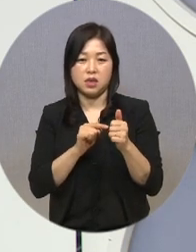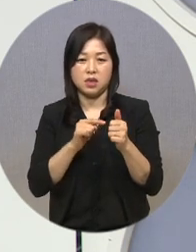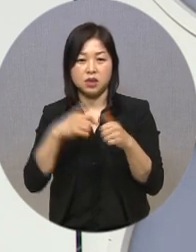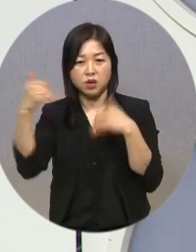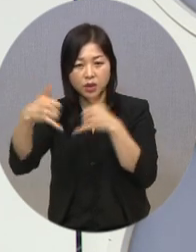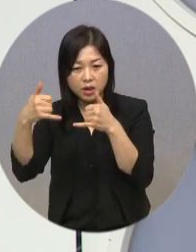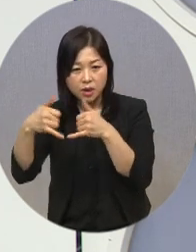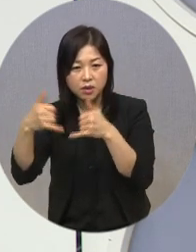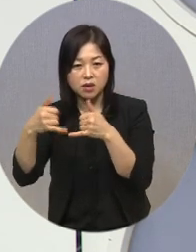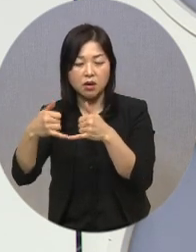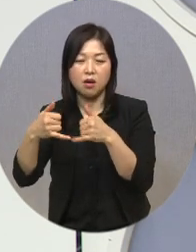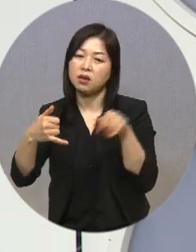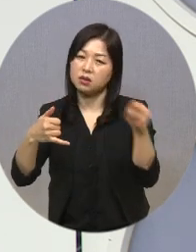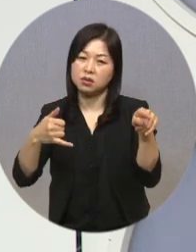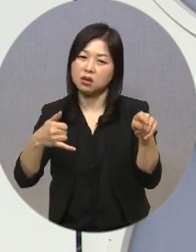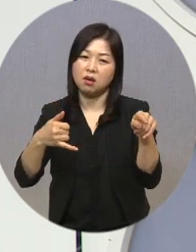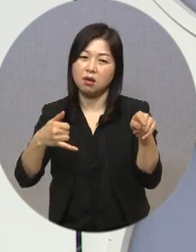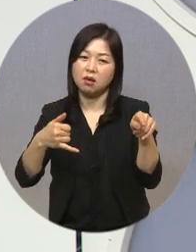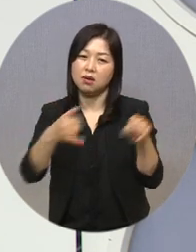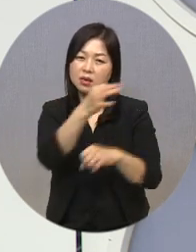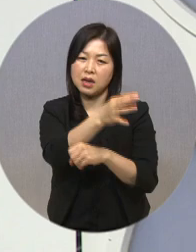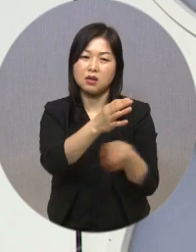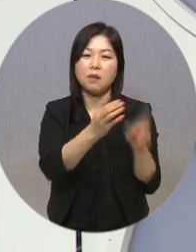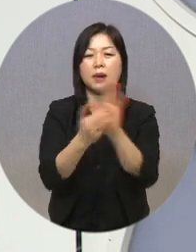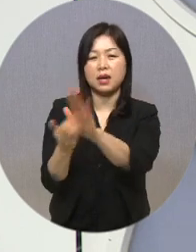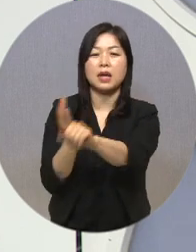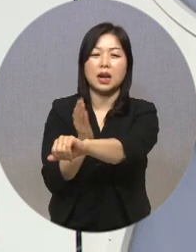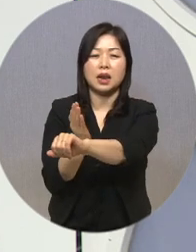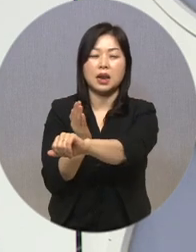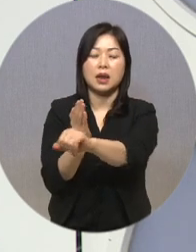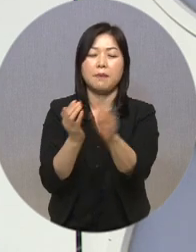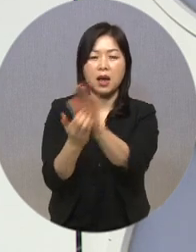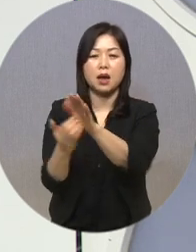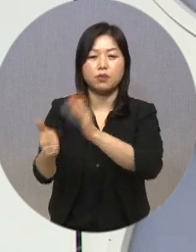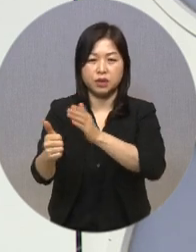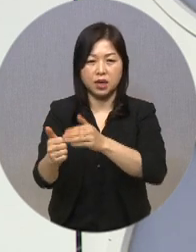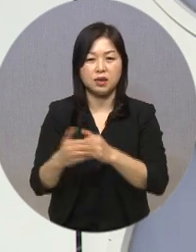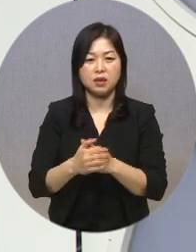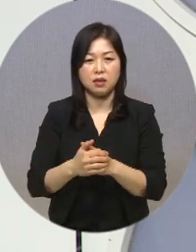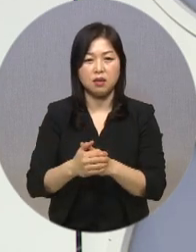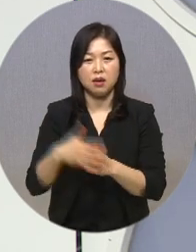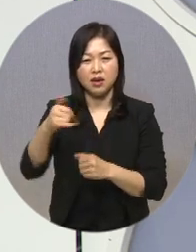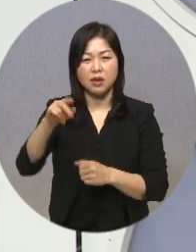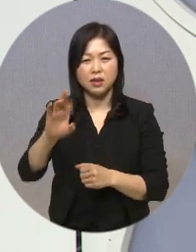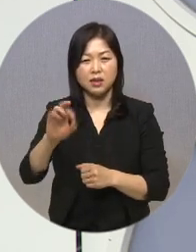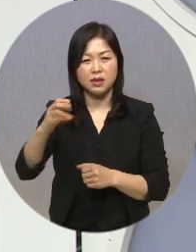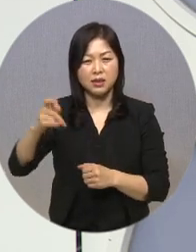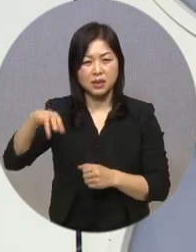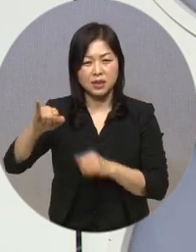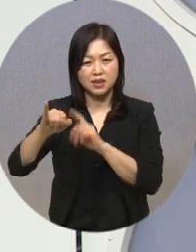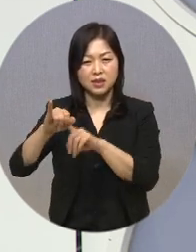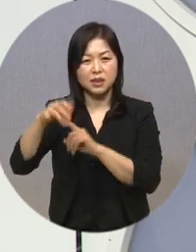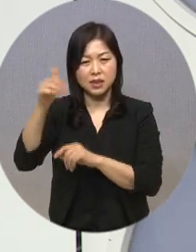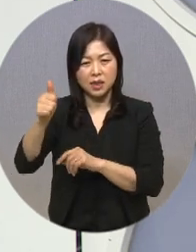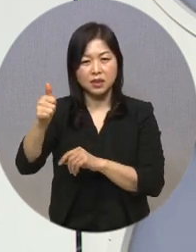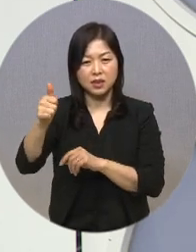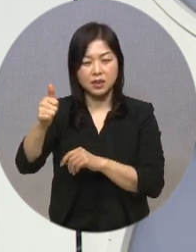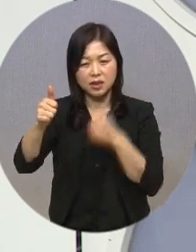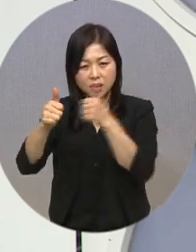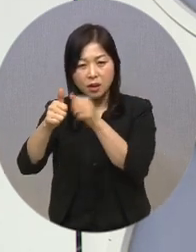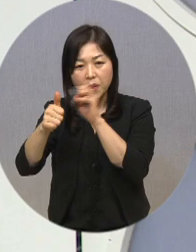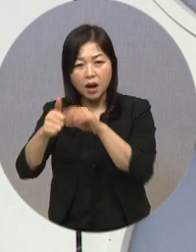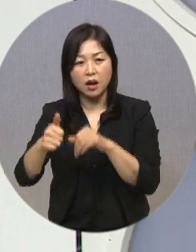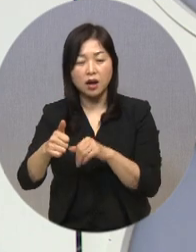그래서 제가 그걸 들고 김그리치 의장을 찾아가서 이게 무슨 말이냐. 그거 뭐 버리면